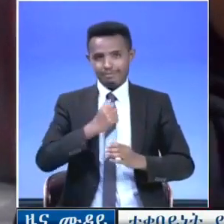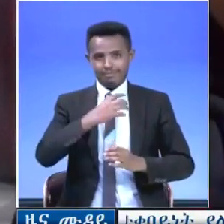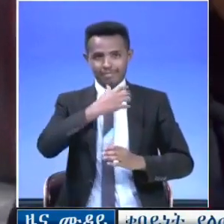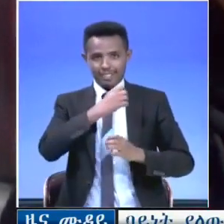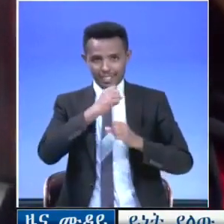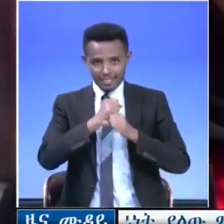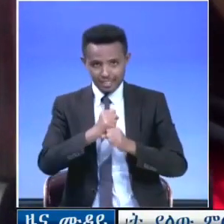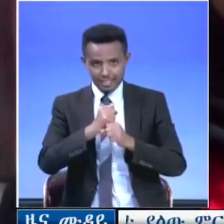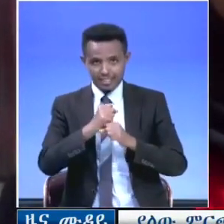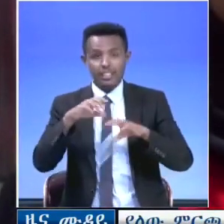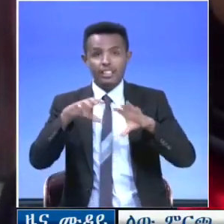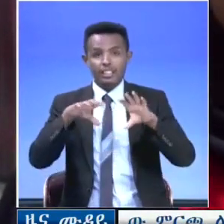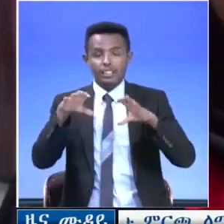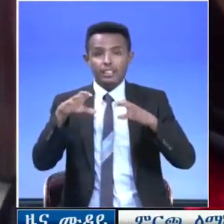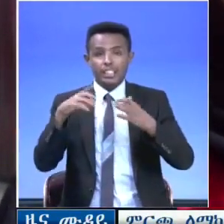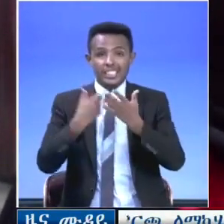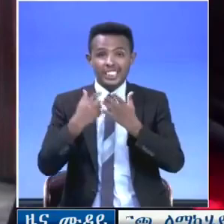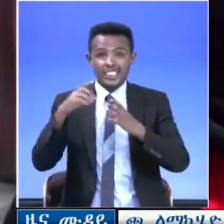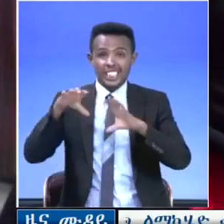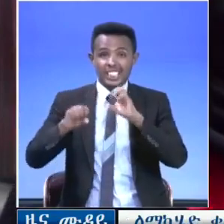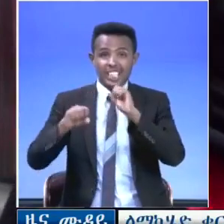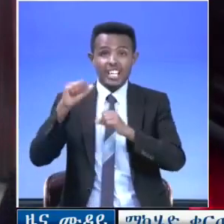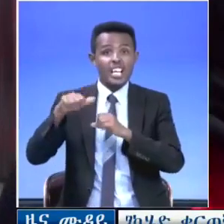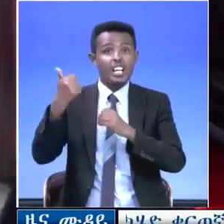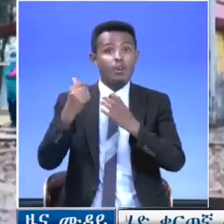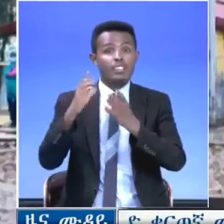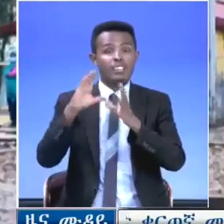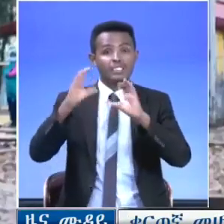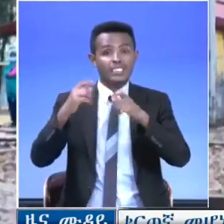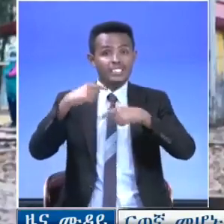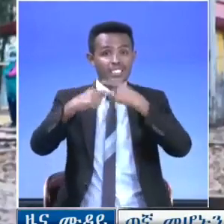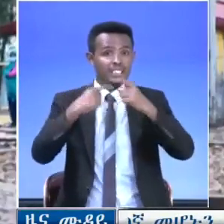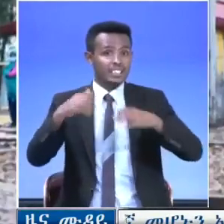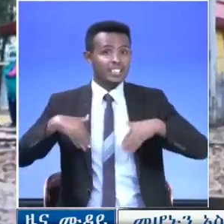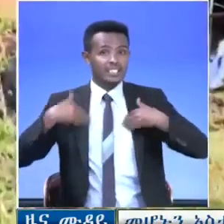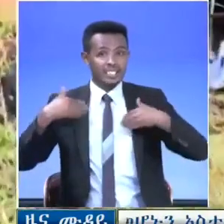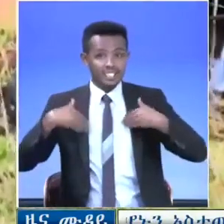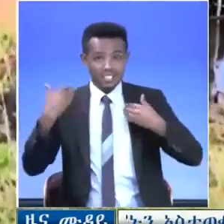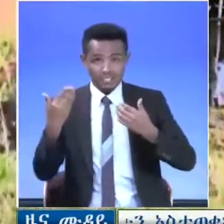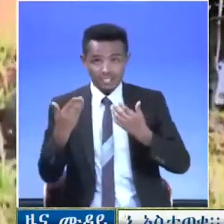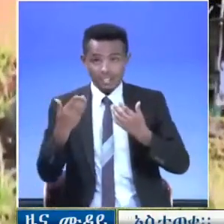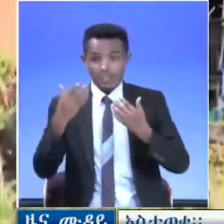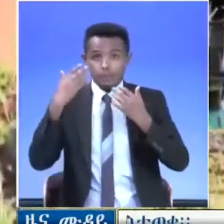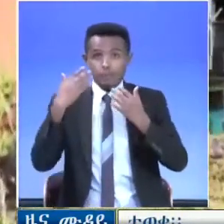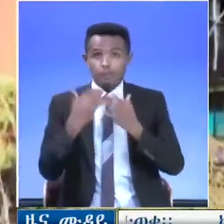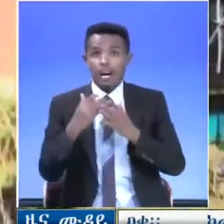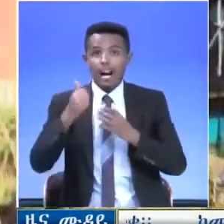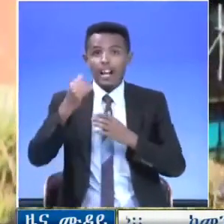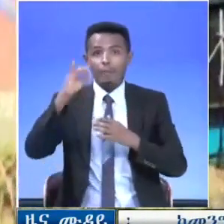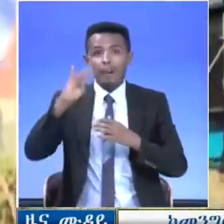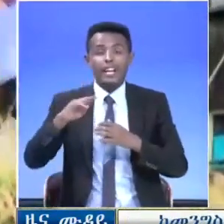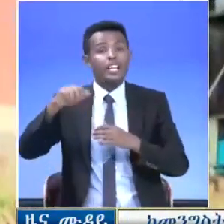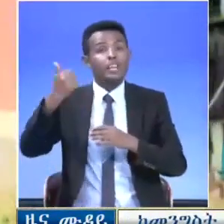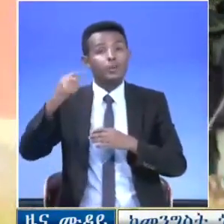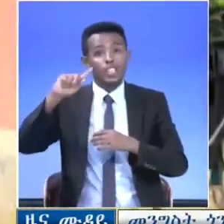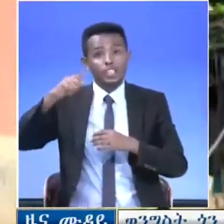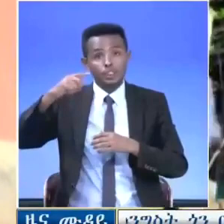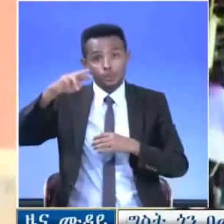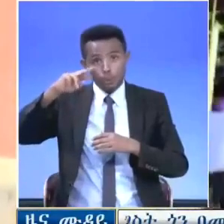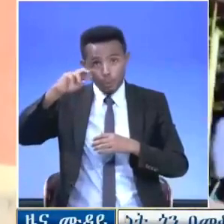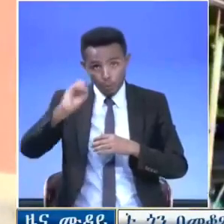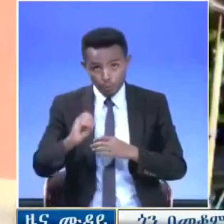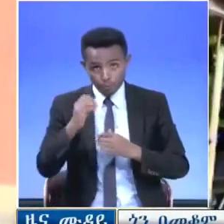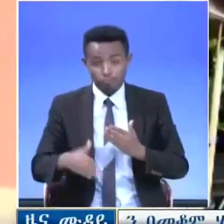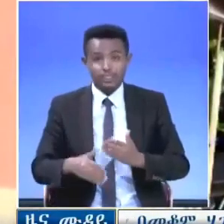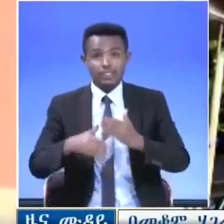ማለት ከዚህ ከጭቃ ክላስ መቼም ተላቀ ወደ ሌላ ክላስ ደስ ይላል። በአልማና በሌሎች ግብረሰናይ ድርጅቶች እየተገነቡ ያሉ የመማሪያ ክፍሎች